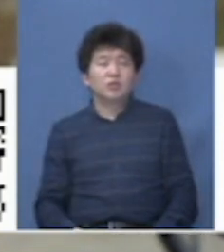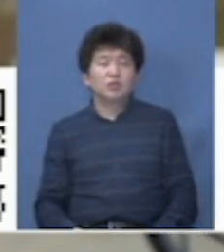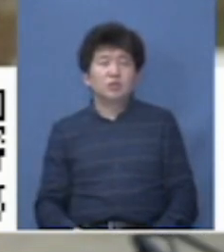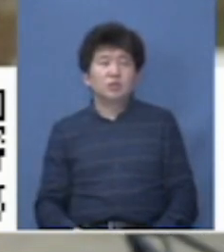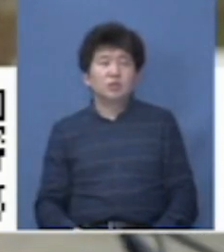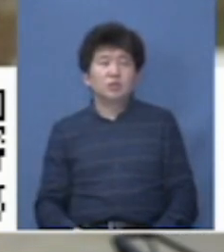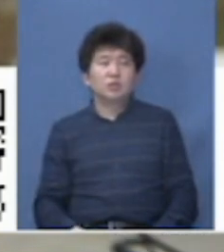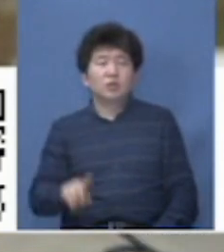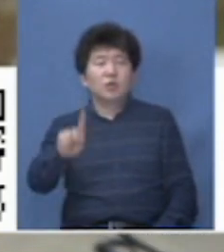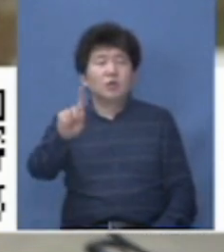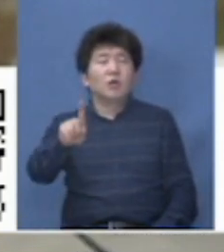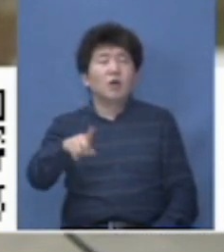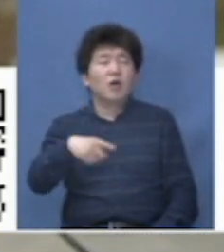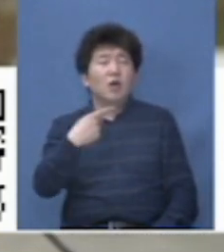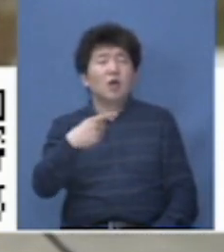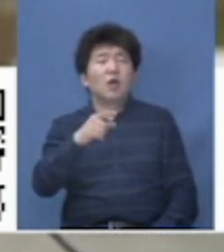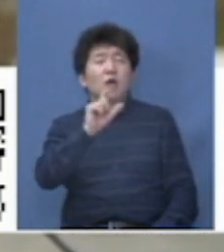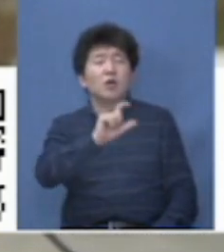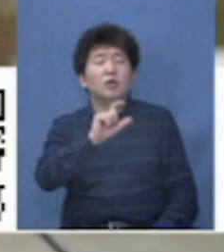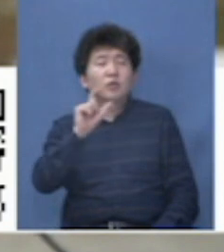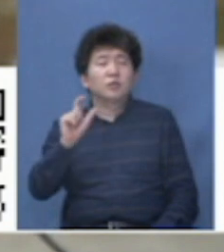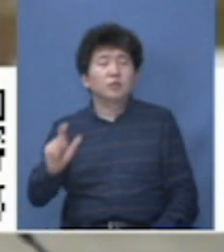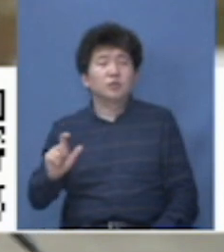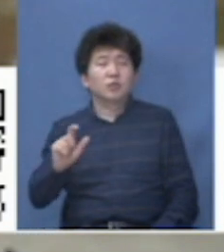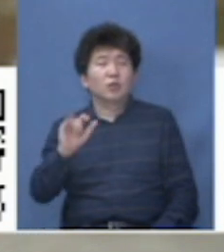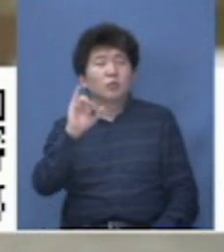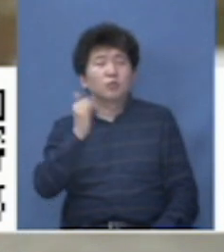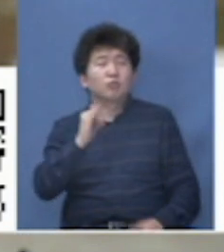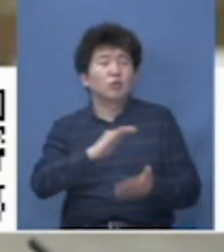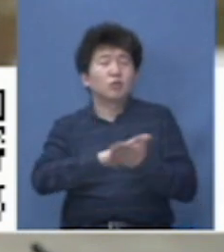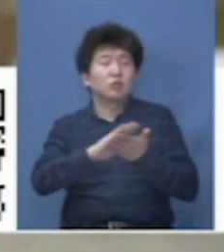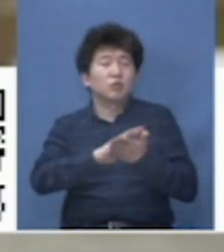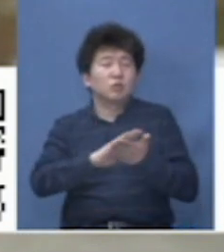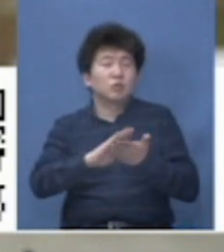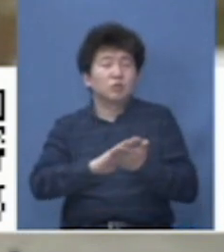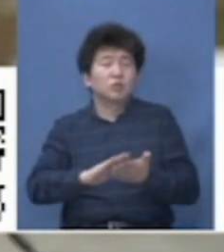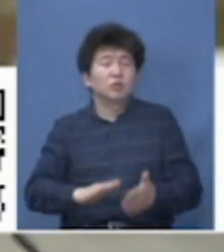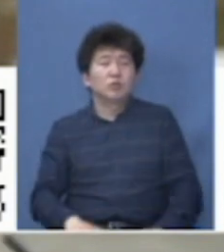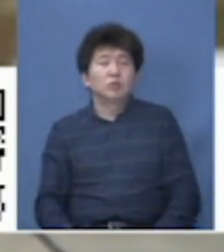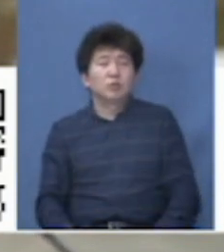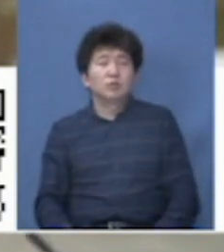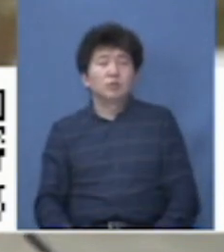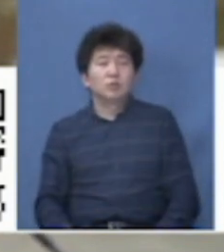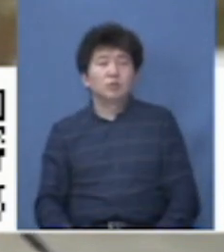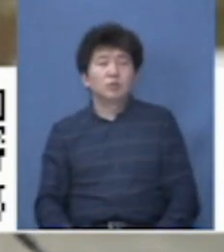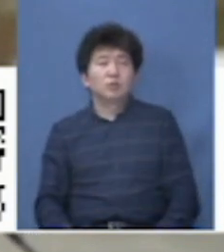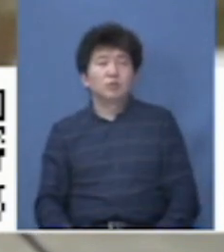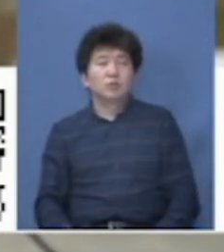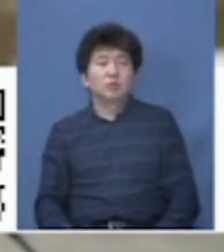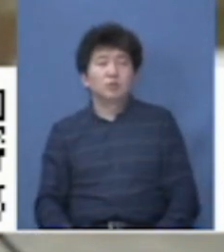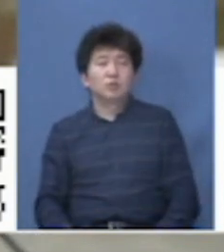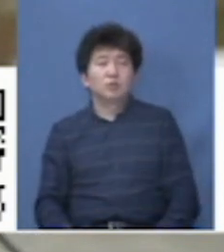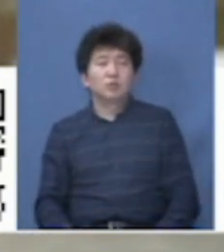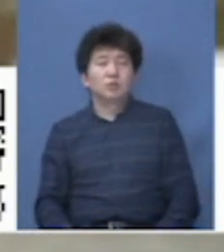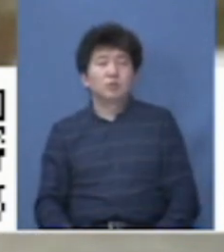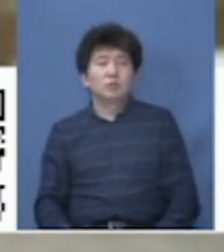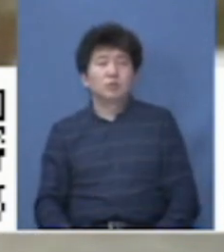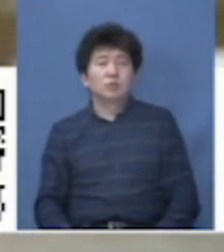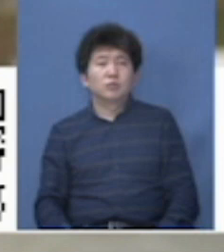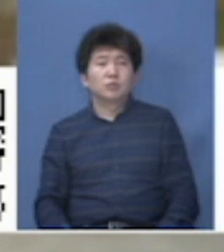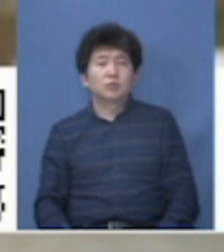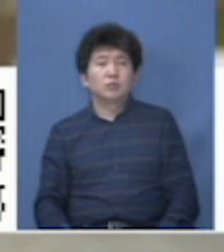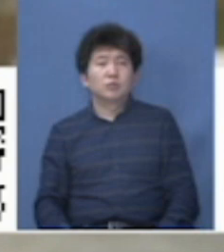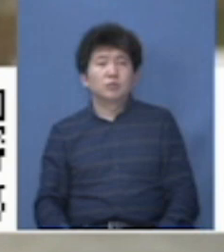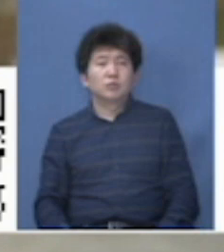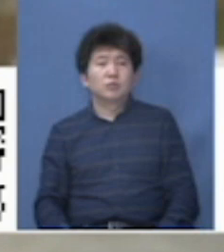вовлечение людей в субботники. Получается, дворовые территории убрали. Сейчас наводим